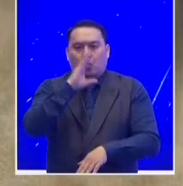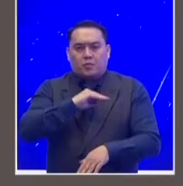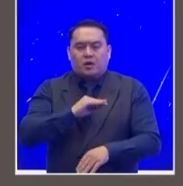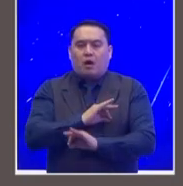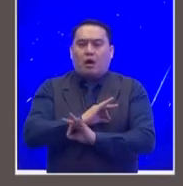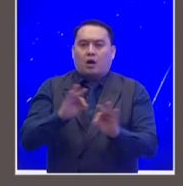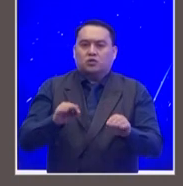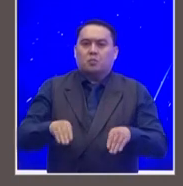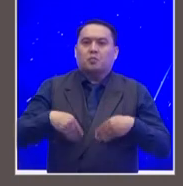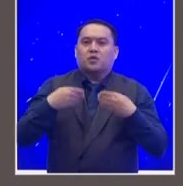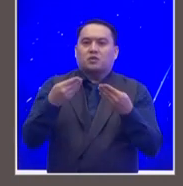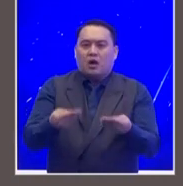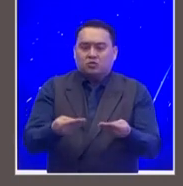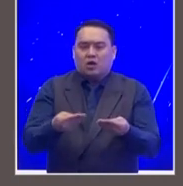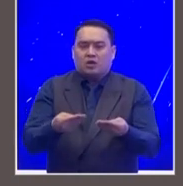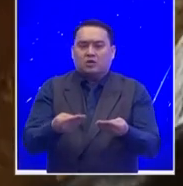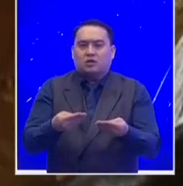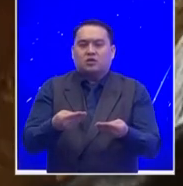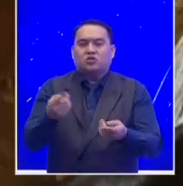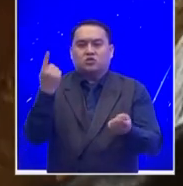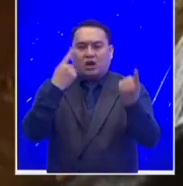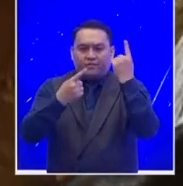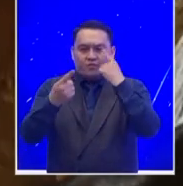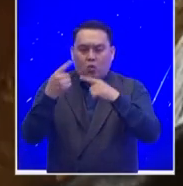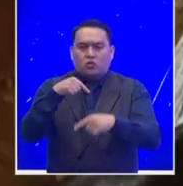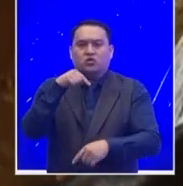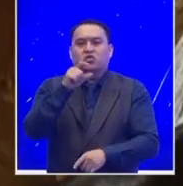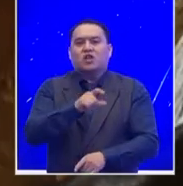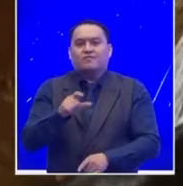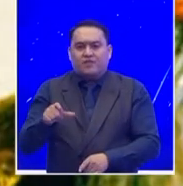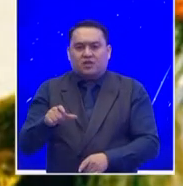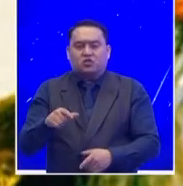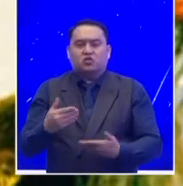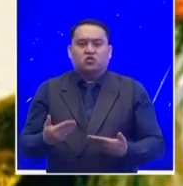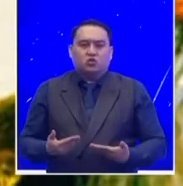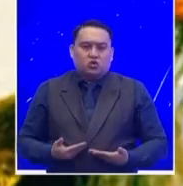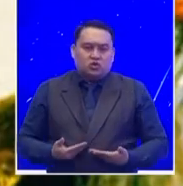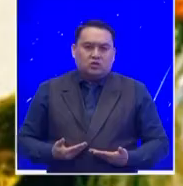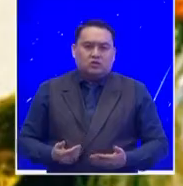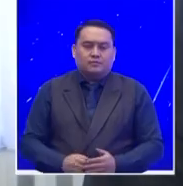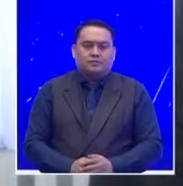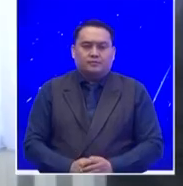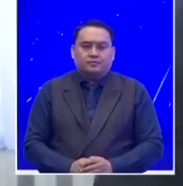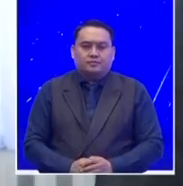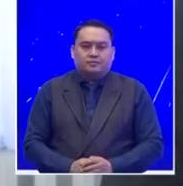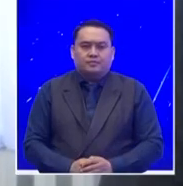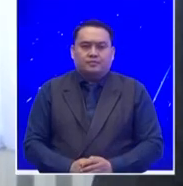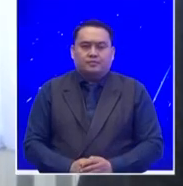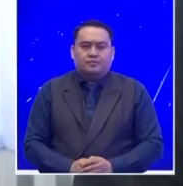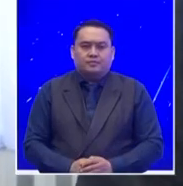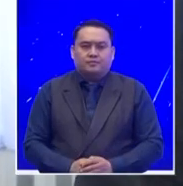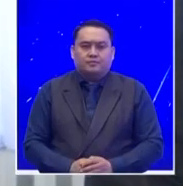передать образы персонажей басен Крылова и черты человеческой сущности, которые, впрочем, есть в каждом этносе.